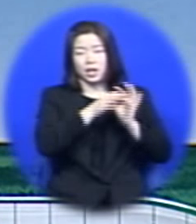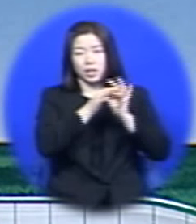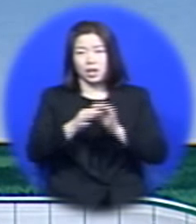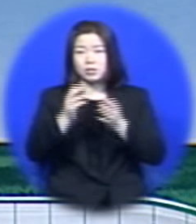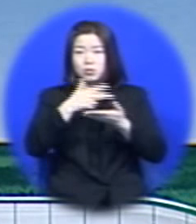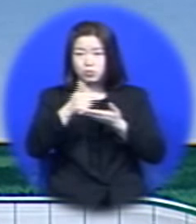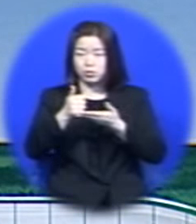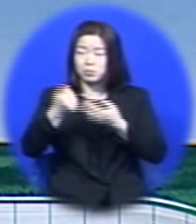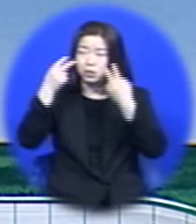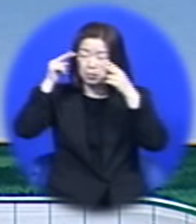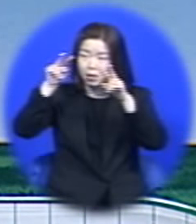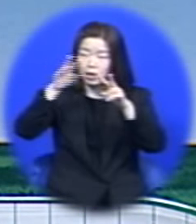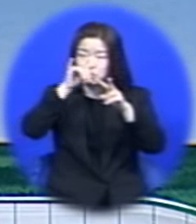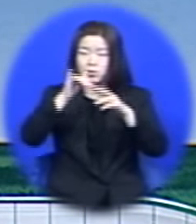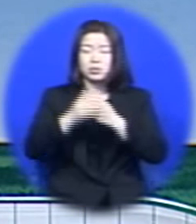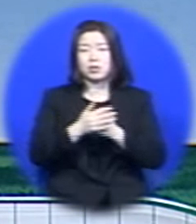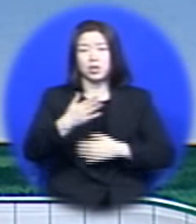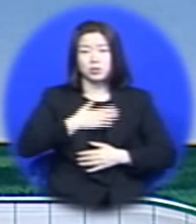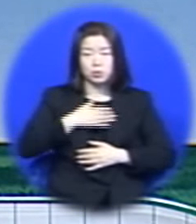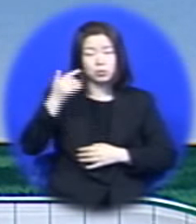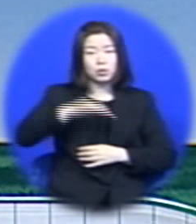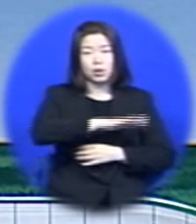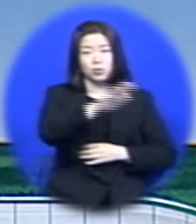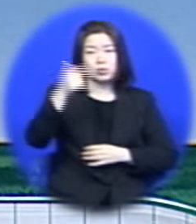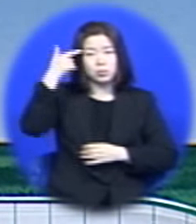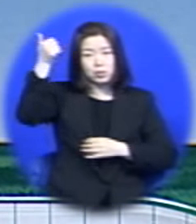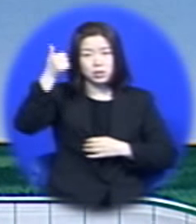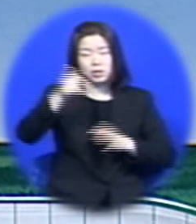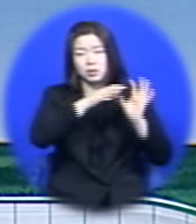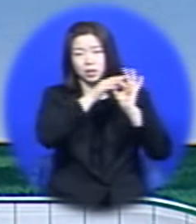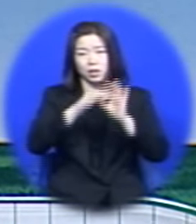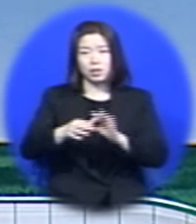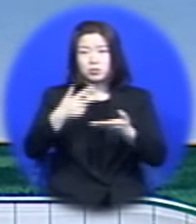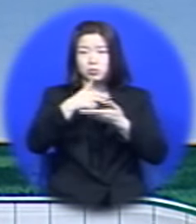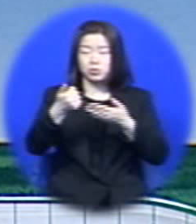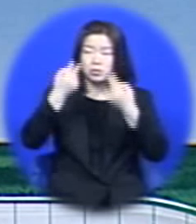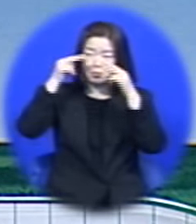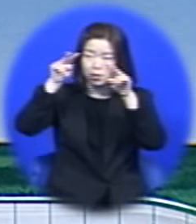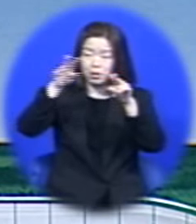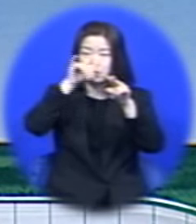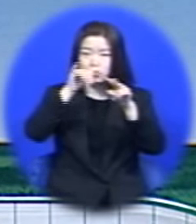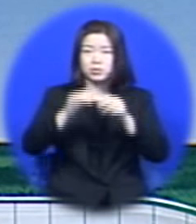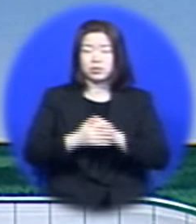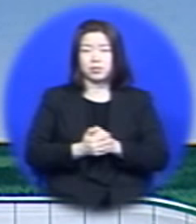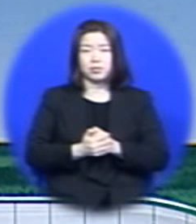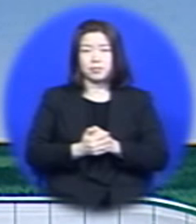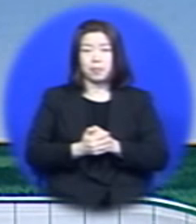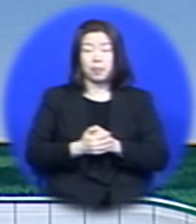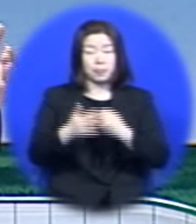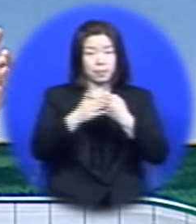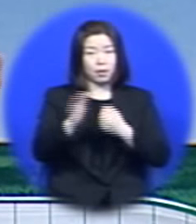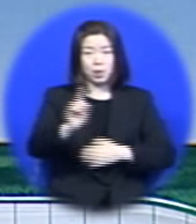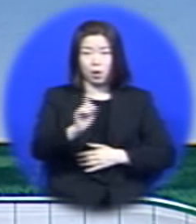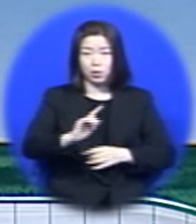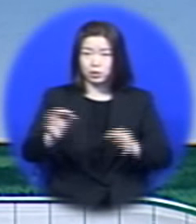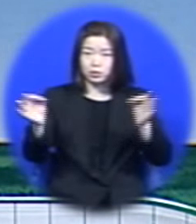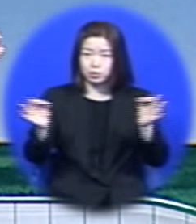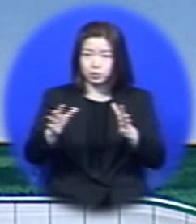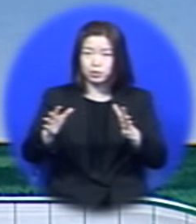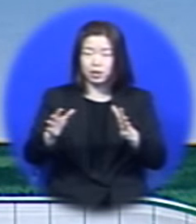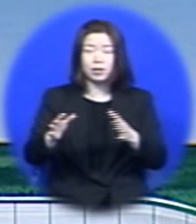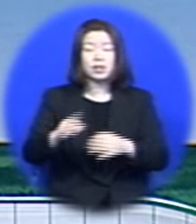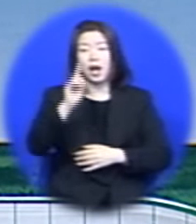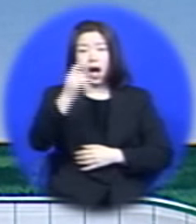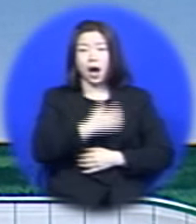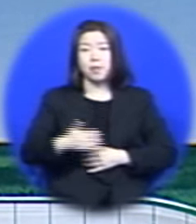주님을 바라봐요. 저도 우리 목사님들도 다 주님을 계속 바라봅니다. 그러니까 어느 순간에 정말 한